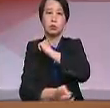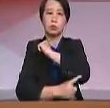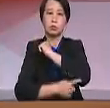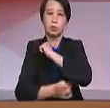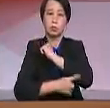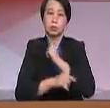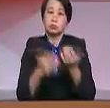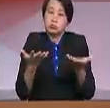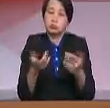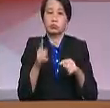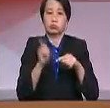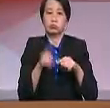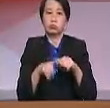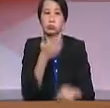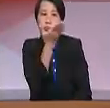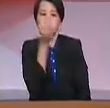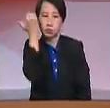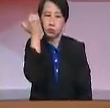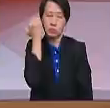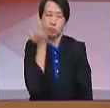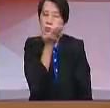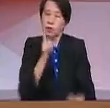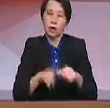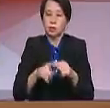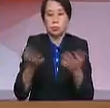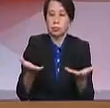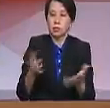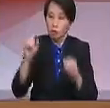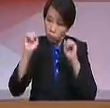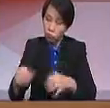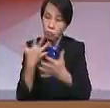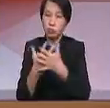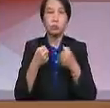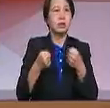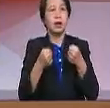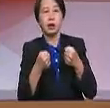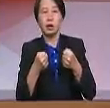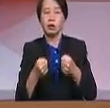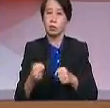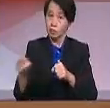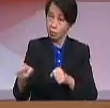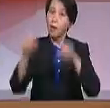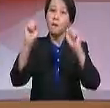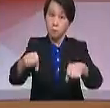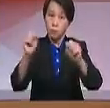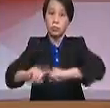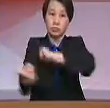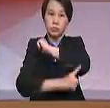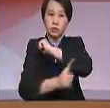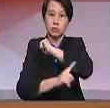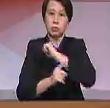adalah tergantung kepada mahkamah itu sendiri. Ya, mereka boleh dipenjara, mereka boleh